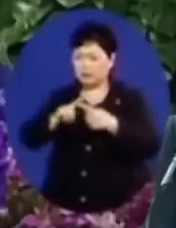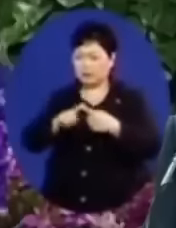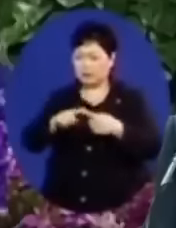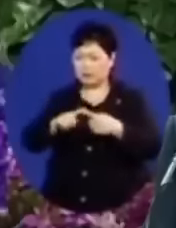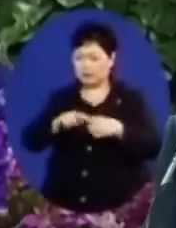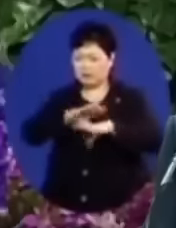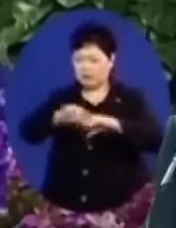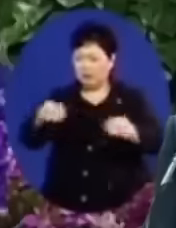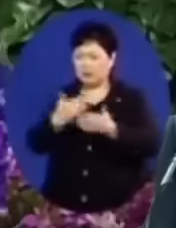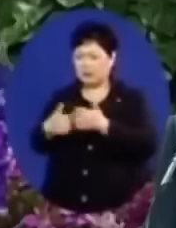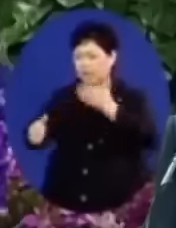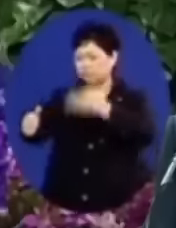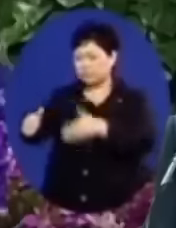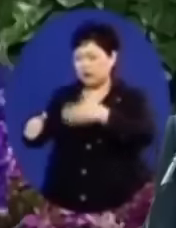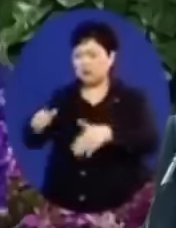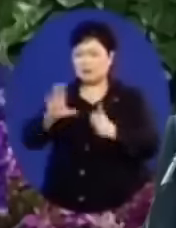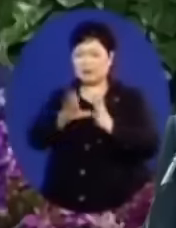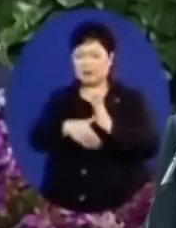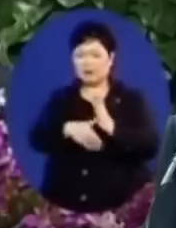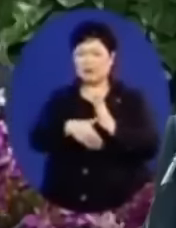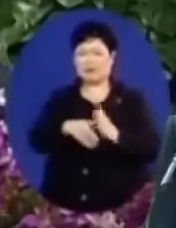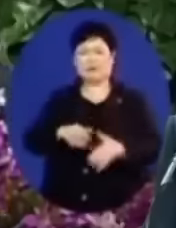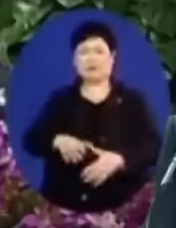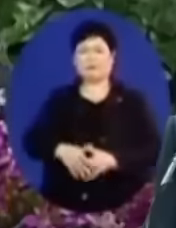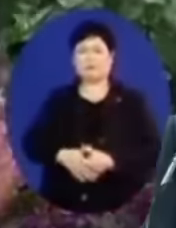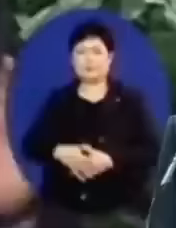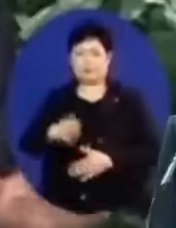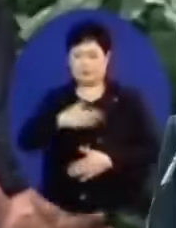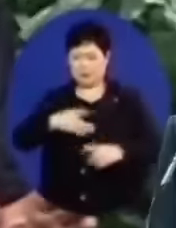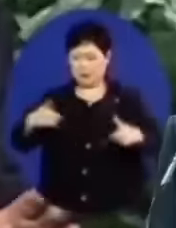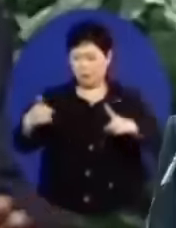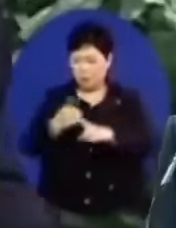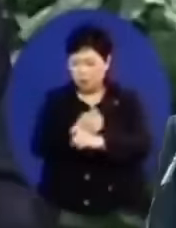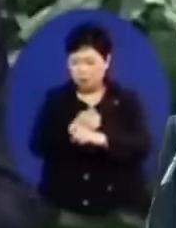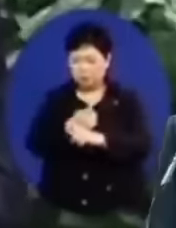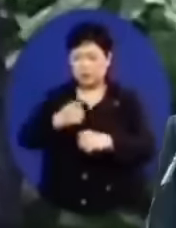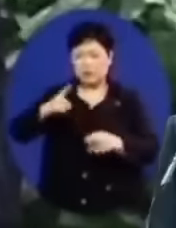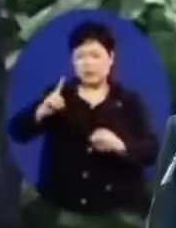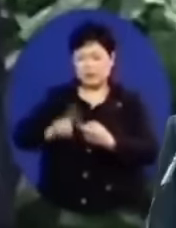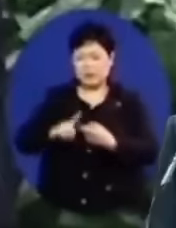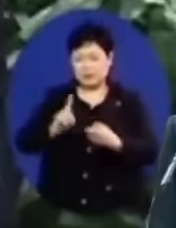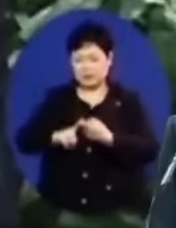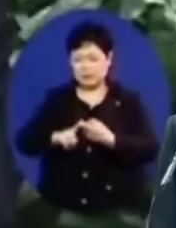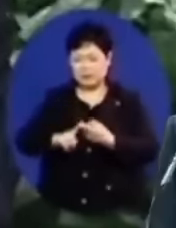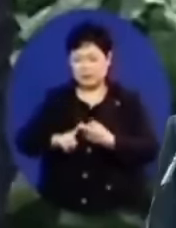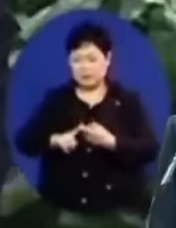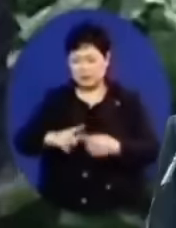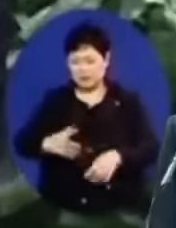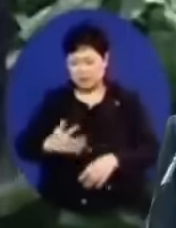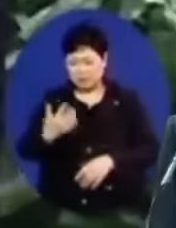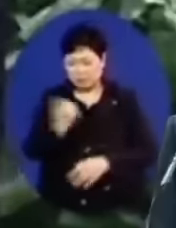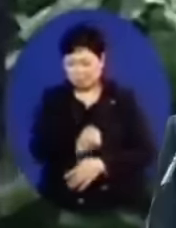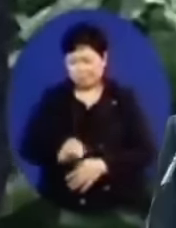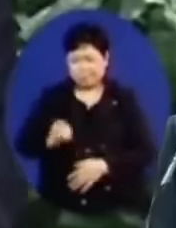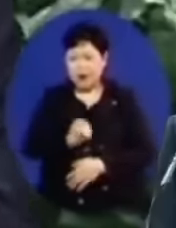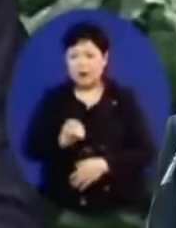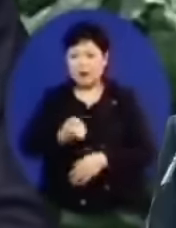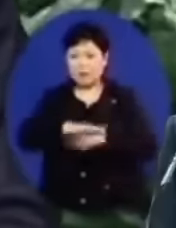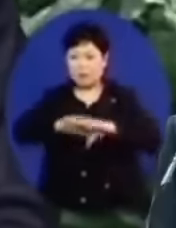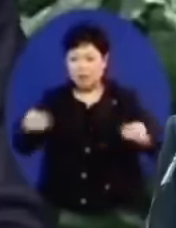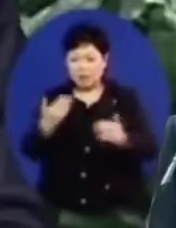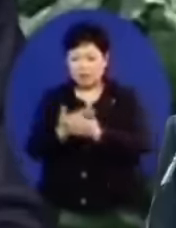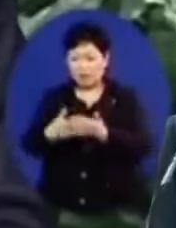원한을 풀어주소서 하되 내 원수에 대한 내 원한을 풀어주소서.